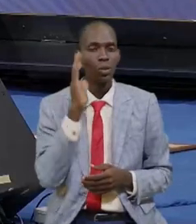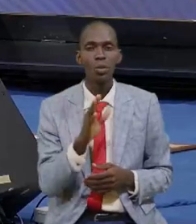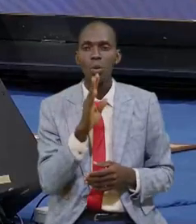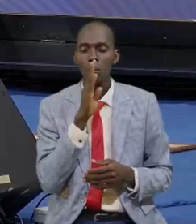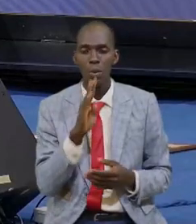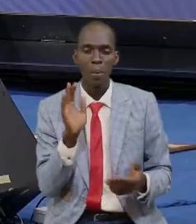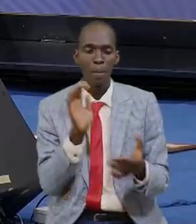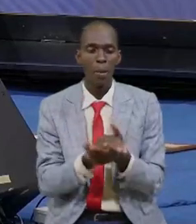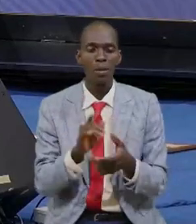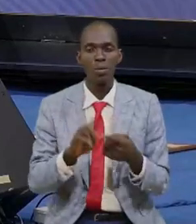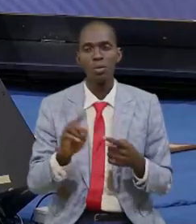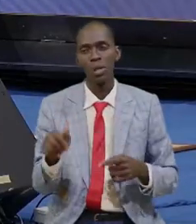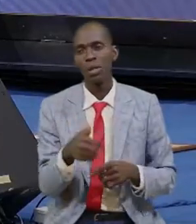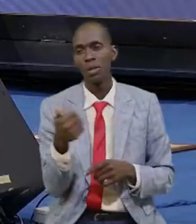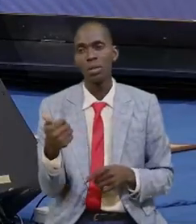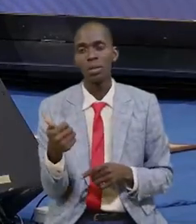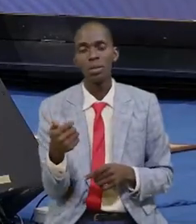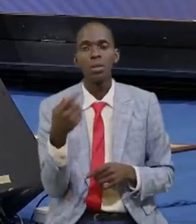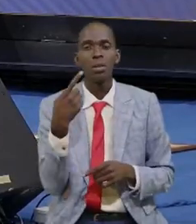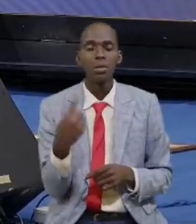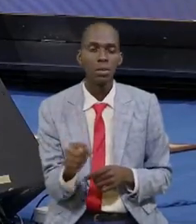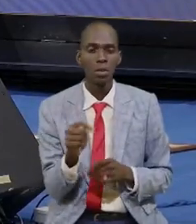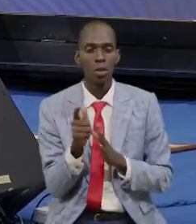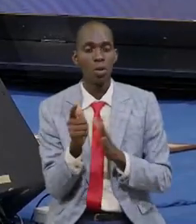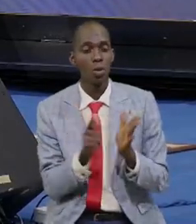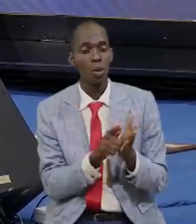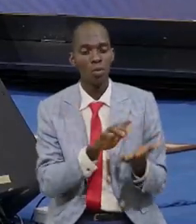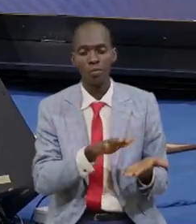que vous apparteniez à un autre.